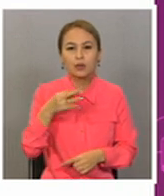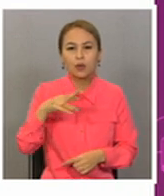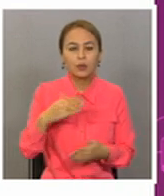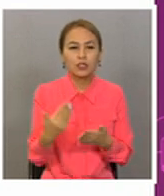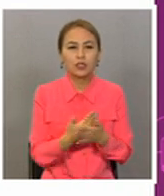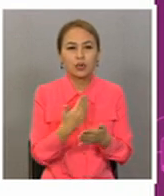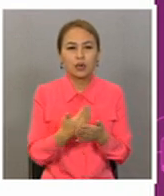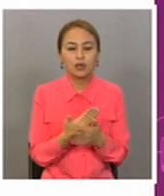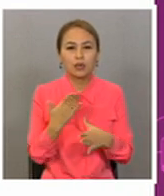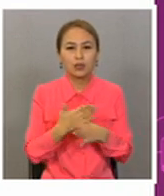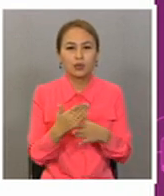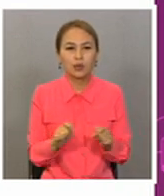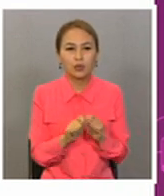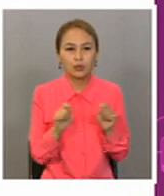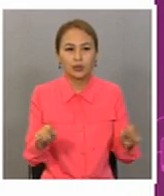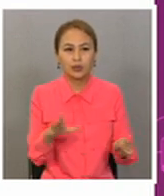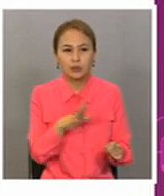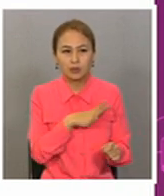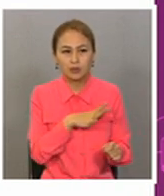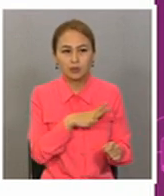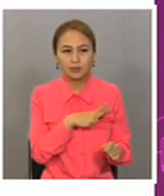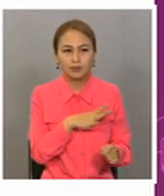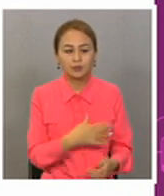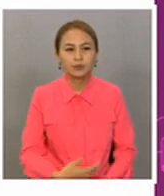шуға көмектесті.